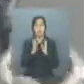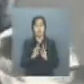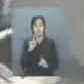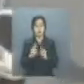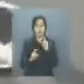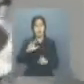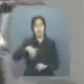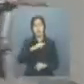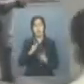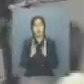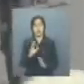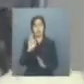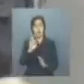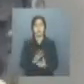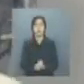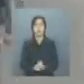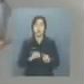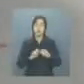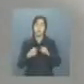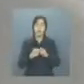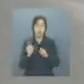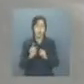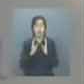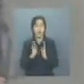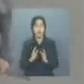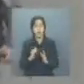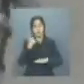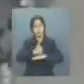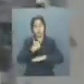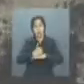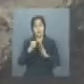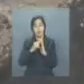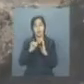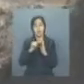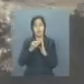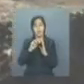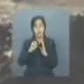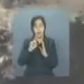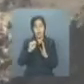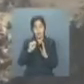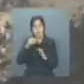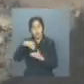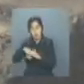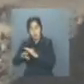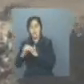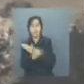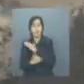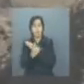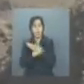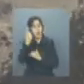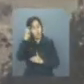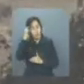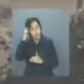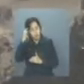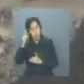อย9คนและกลายเป็นแรงกดดันทำให้ผู้นำเยเมนต้องเดินทางออกนอกประเทศแต่ยังไม่มีกำหนดเวลาว่าจะเดินท